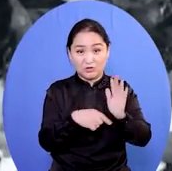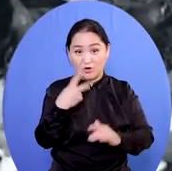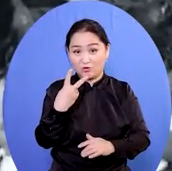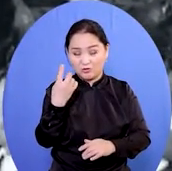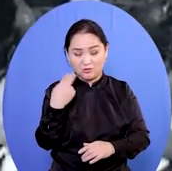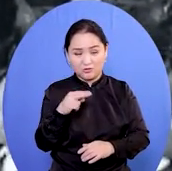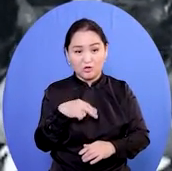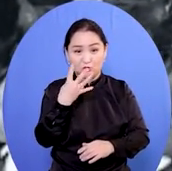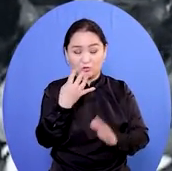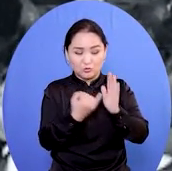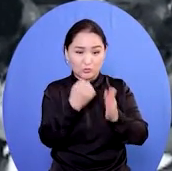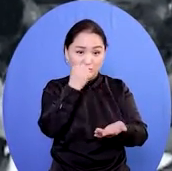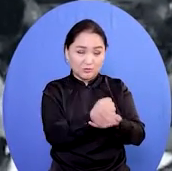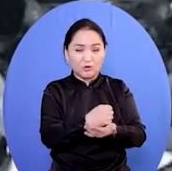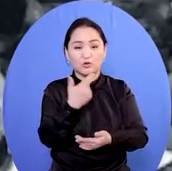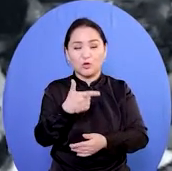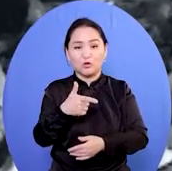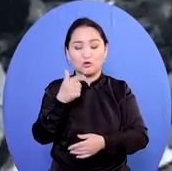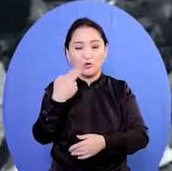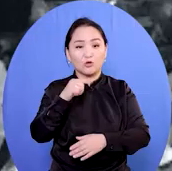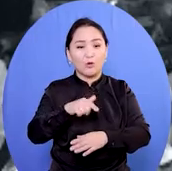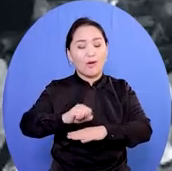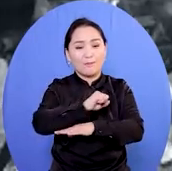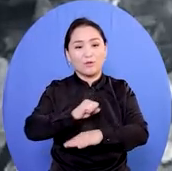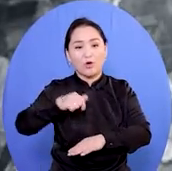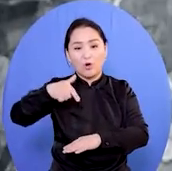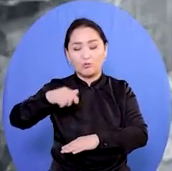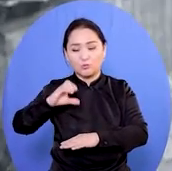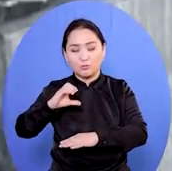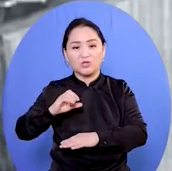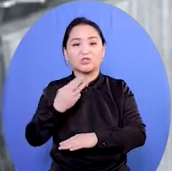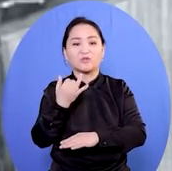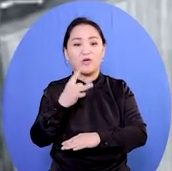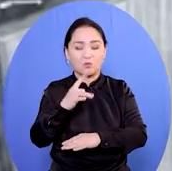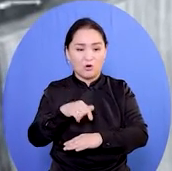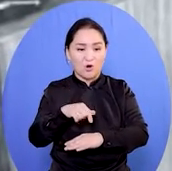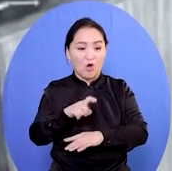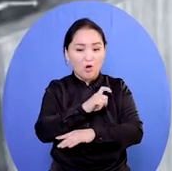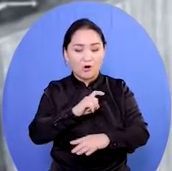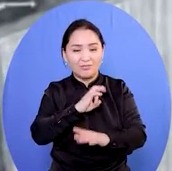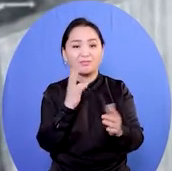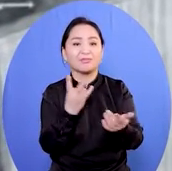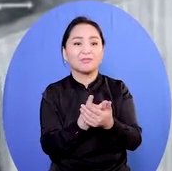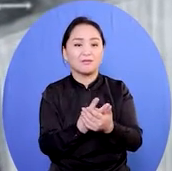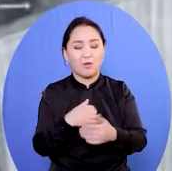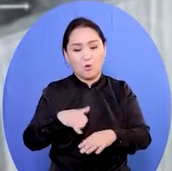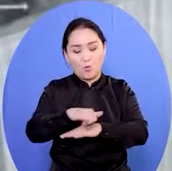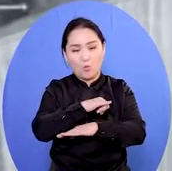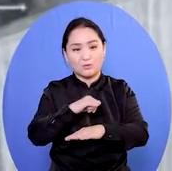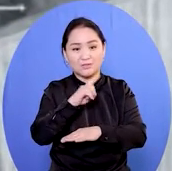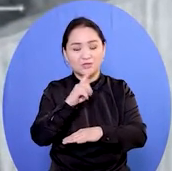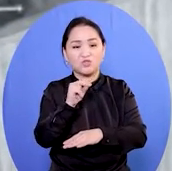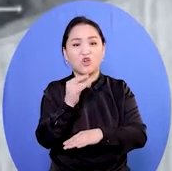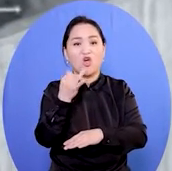өдрийн 46-р тогтоолоор Дорногов аймгийн Сүмбэр, Шивээгов хороо, Улаанбаатар хотын Баянтал хороог нэгтгэн улсын